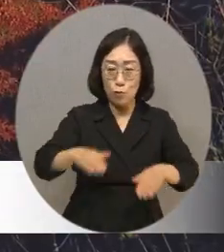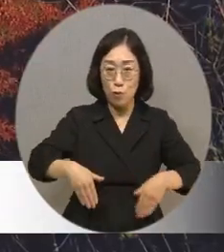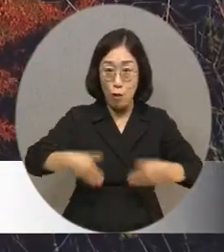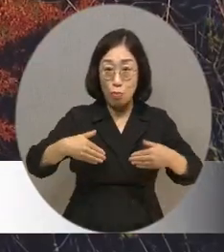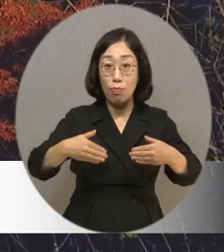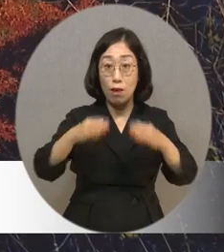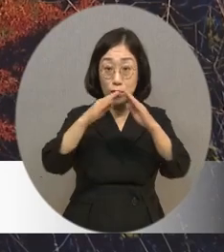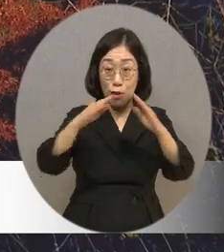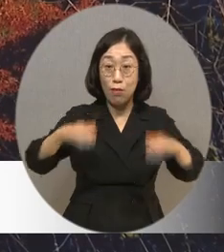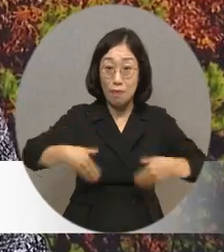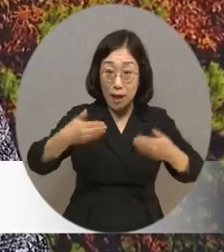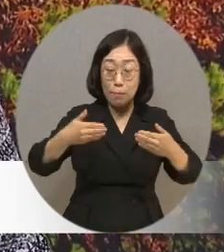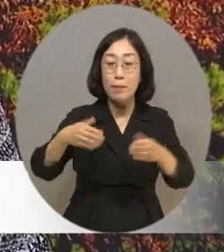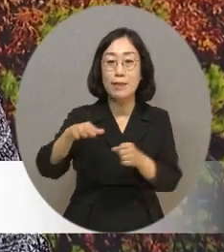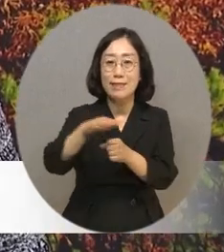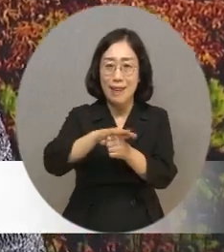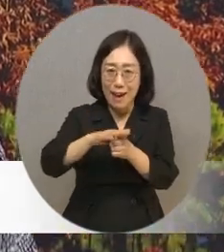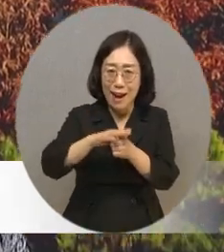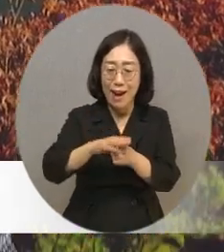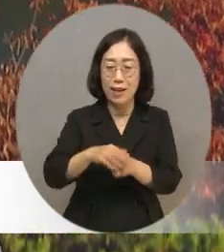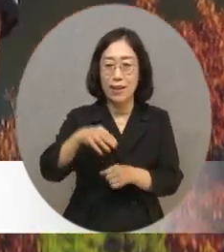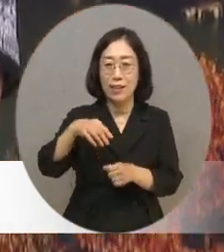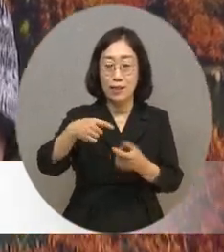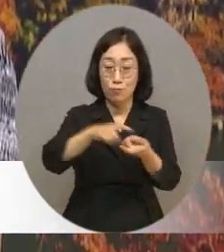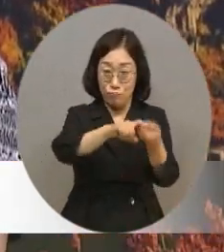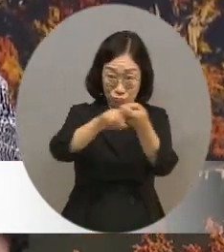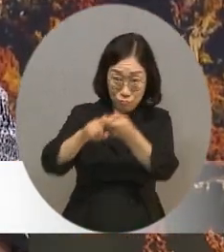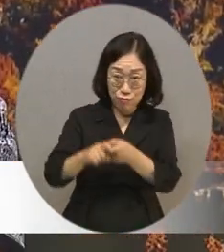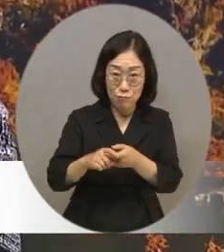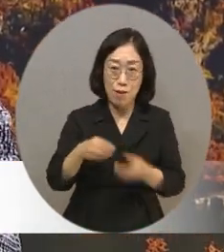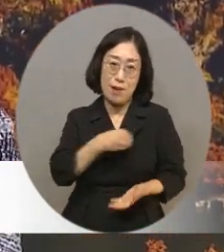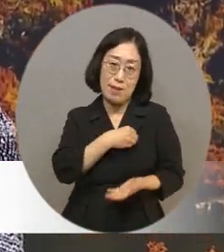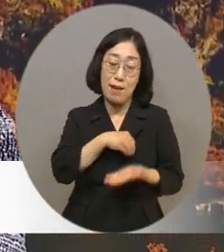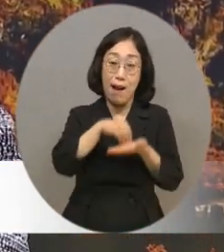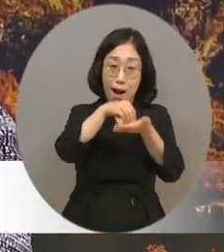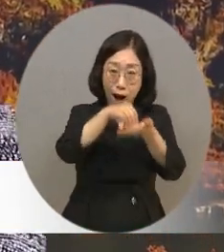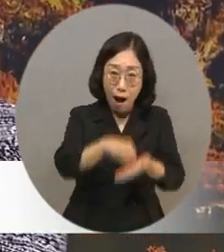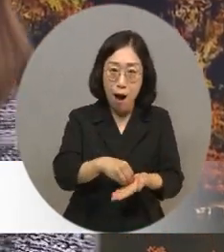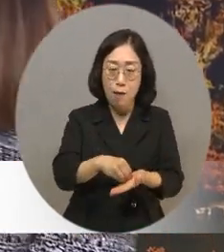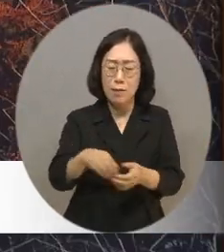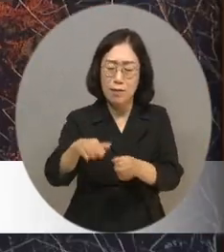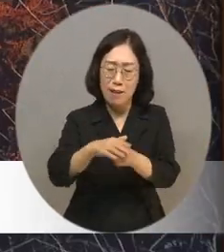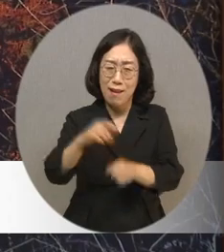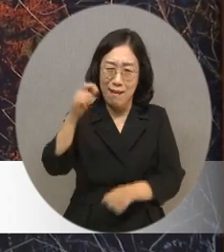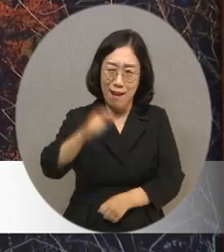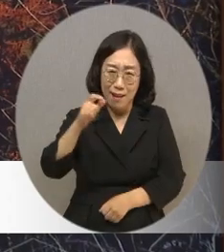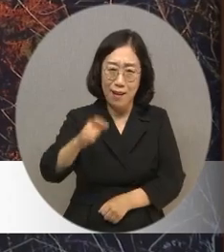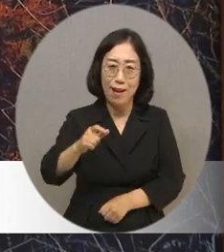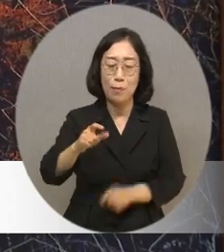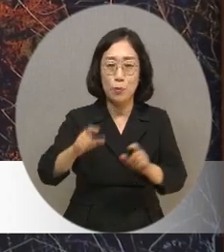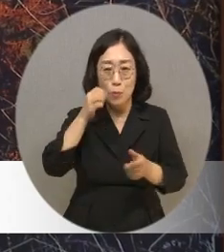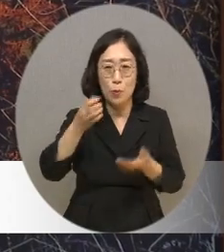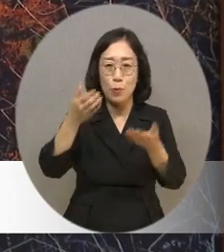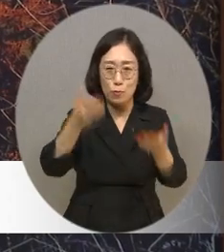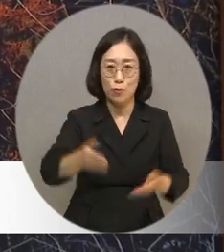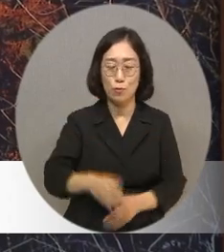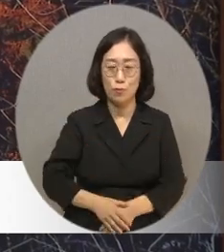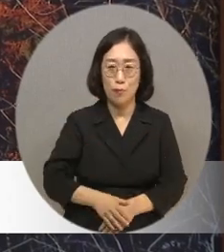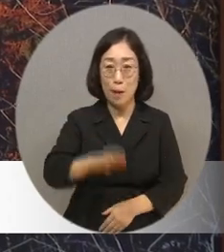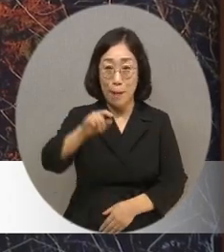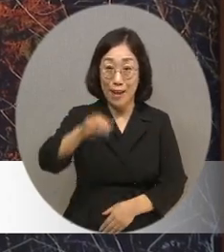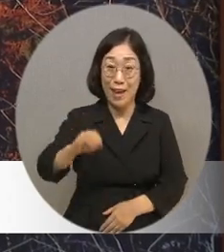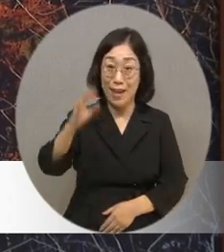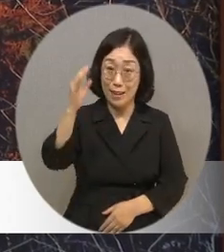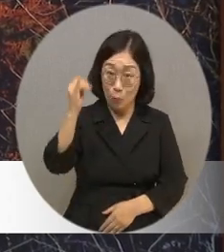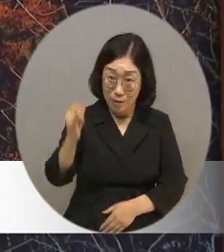사랑의 서포터즈 가입 등 전라남도의 깊은 애정과 관심을 보였습니다 박혜린 회장은